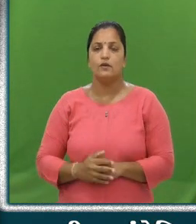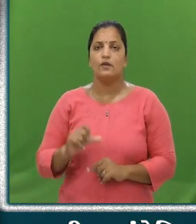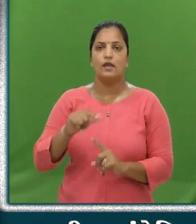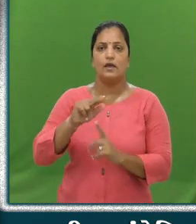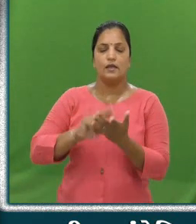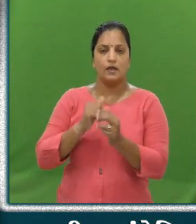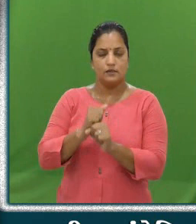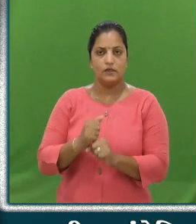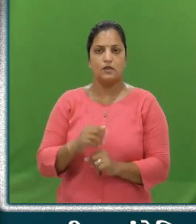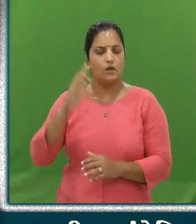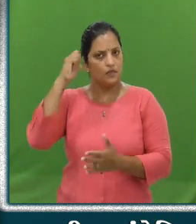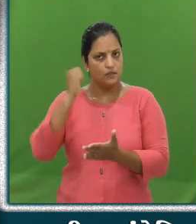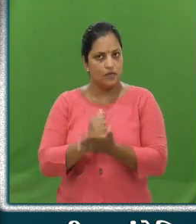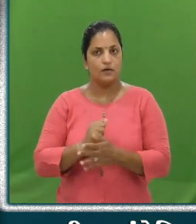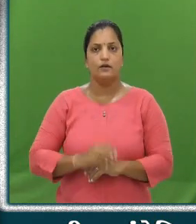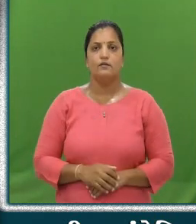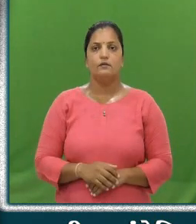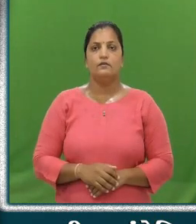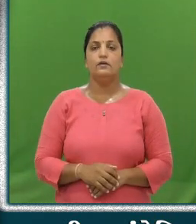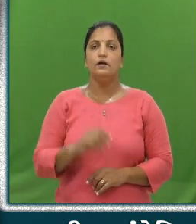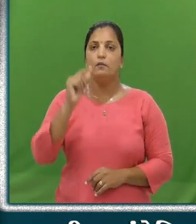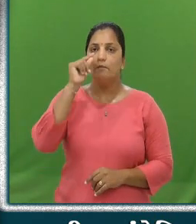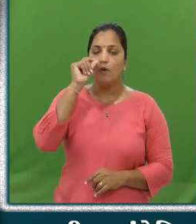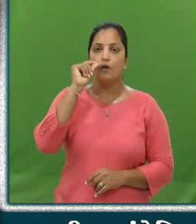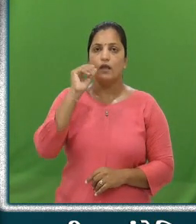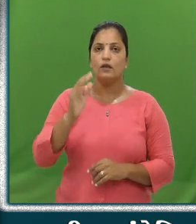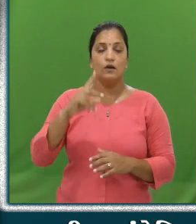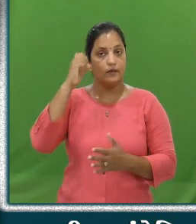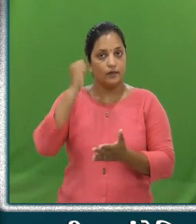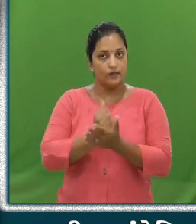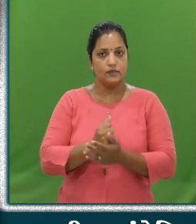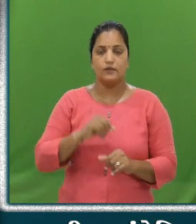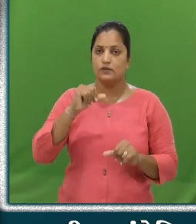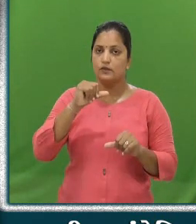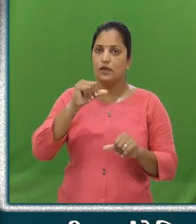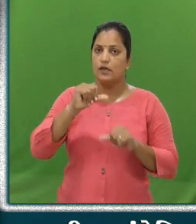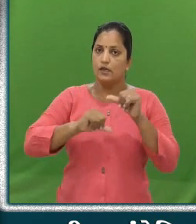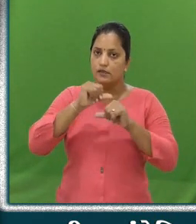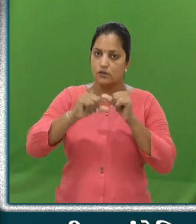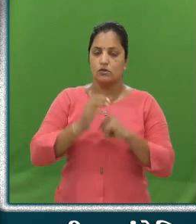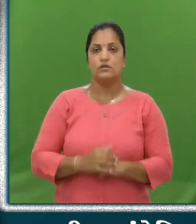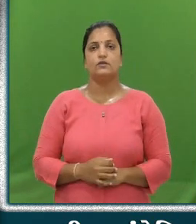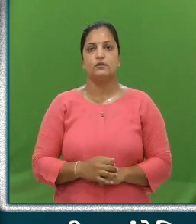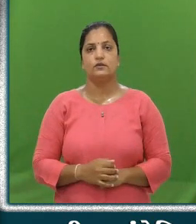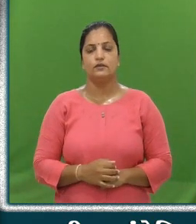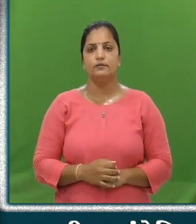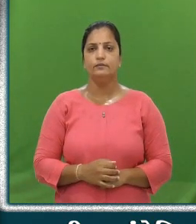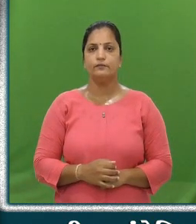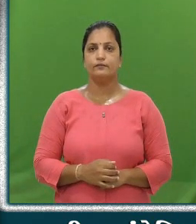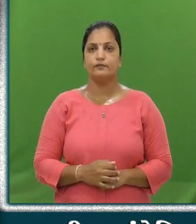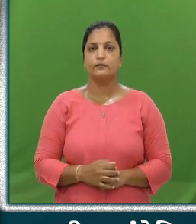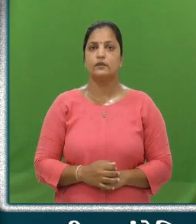લિંગ નક્કી કરવાની વાત છે તે નર છે કે માદા નક્કી કરવાની જે વિધિ જે છે મેથડ છે પદ્ધતિ